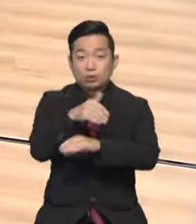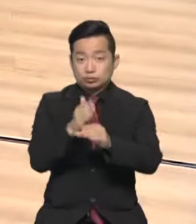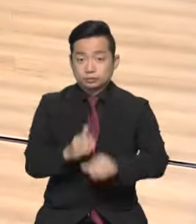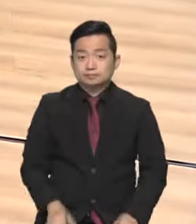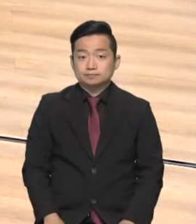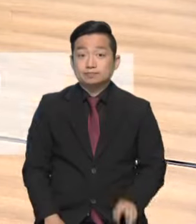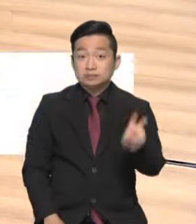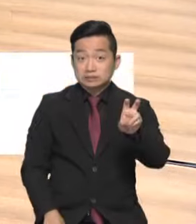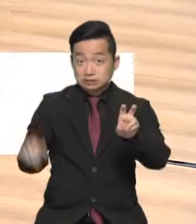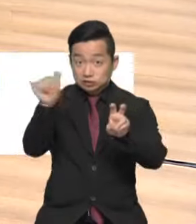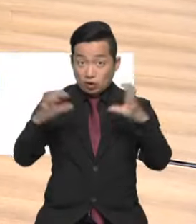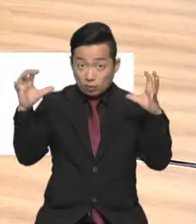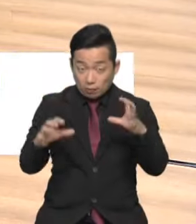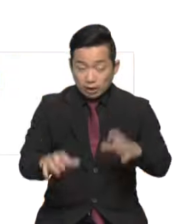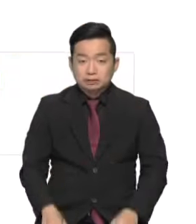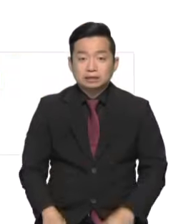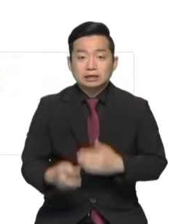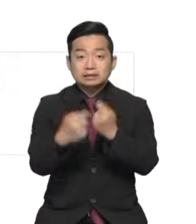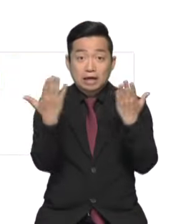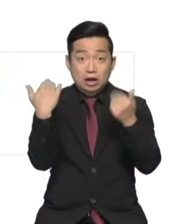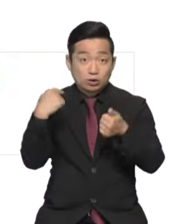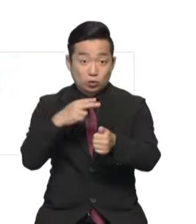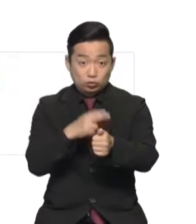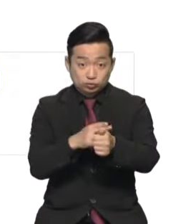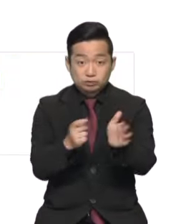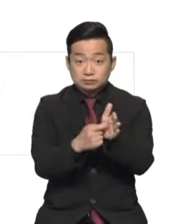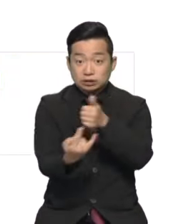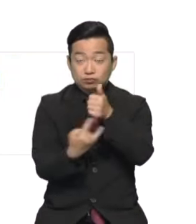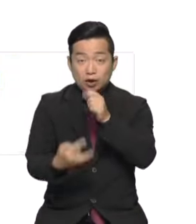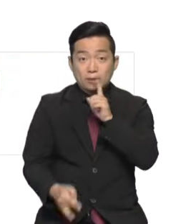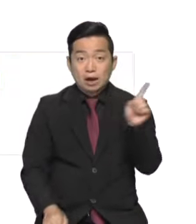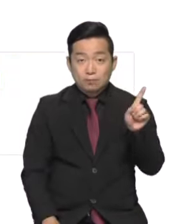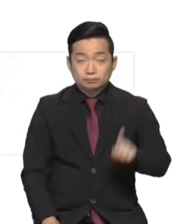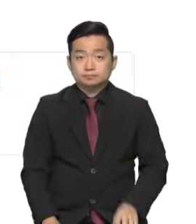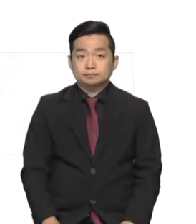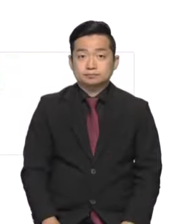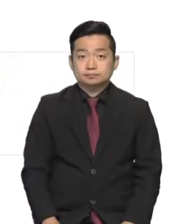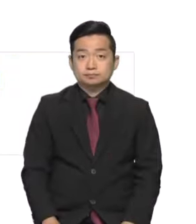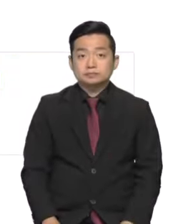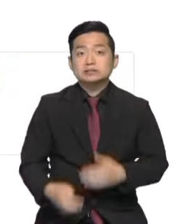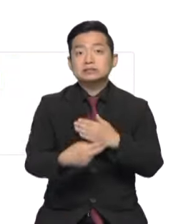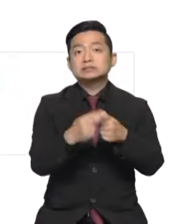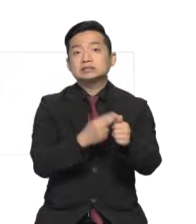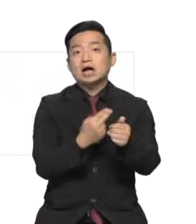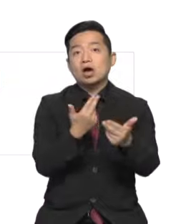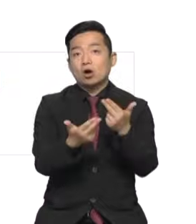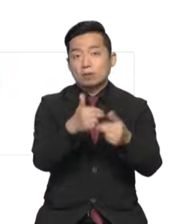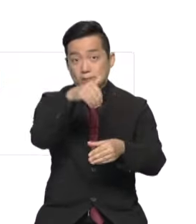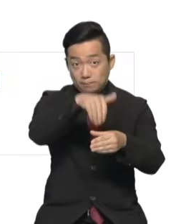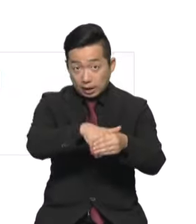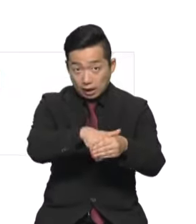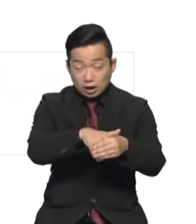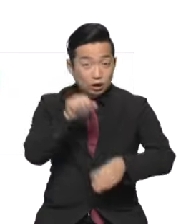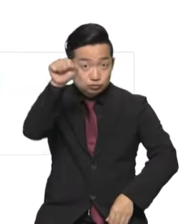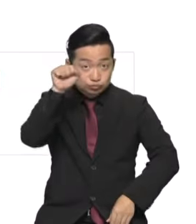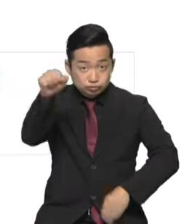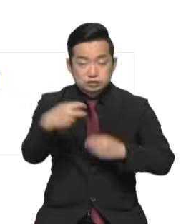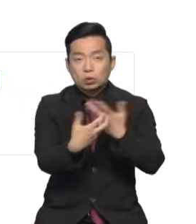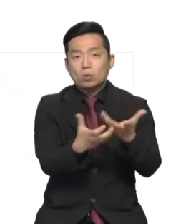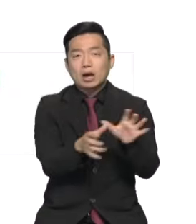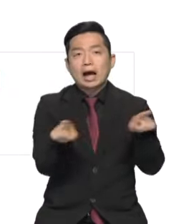20개 의대가 모인 전국의대교수 비대위 최창민 위원장은 의사협회 총파업 투표 결과에 따라 의료계가 함께